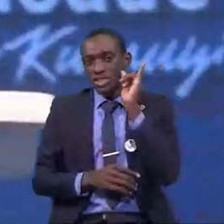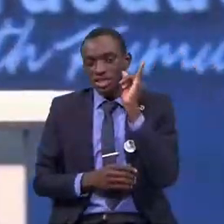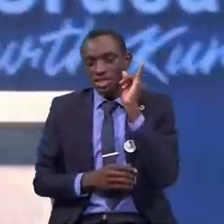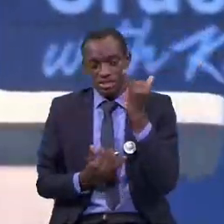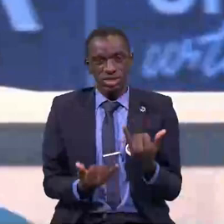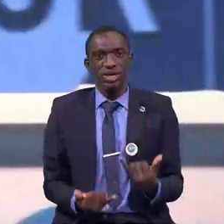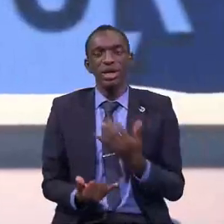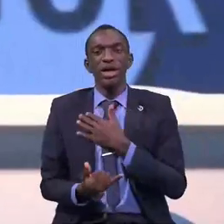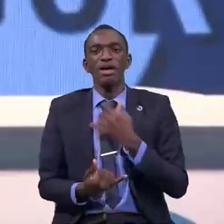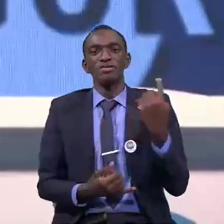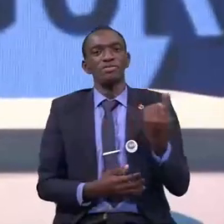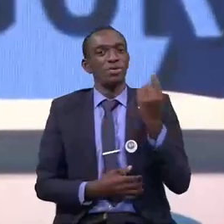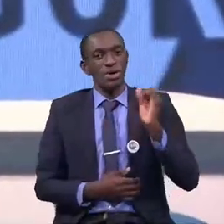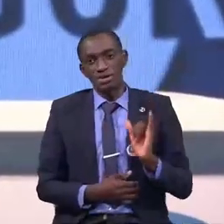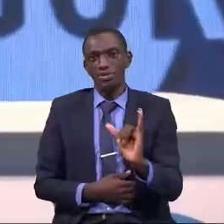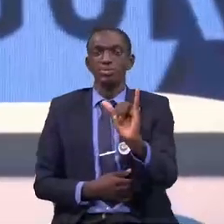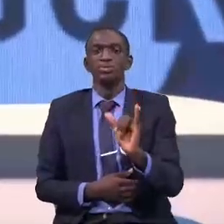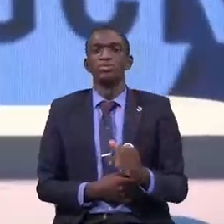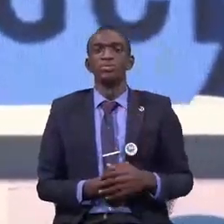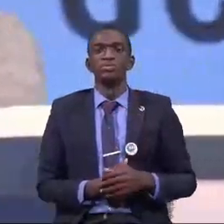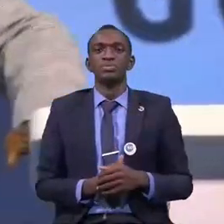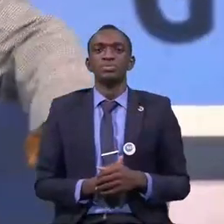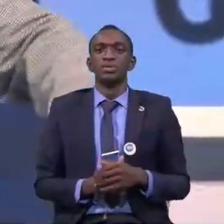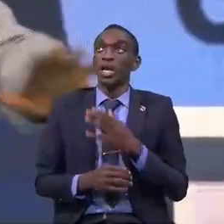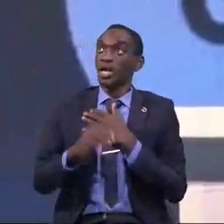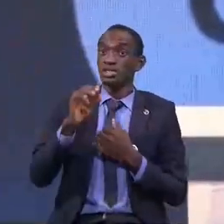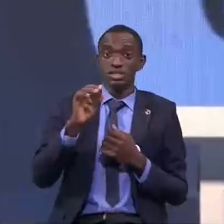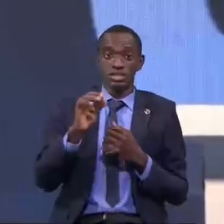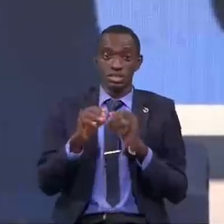Le même hier, aujourd'hui et éternellement.